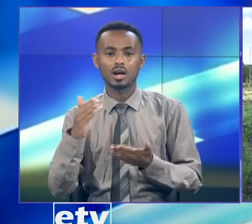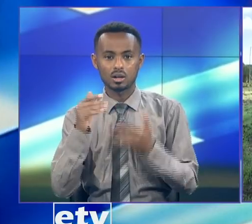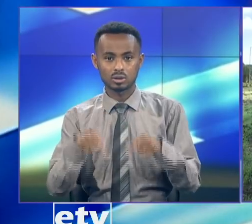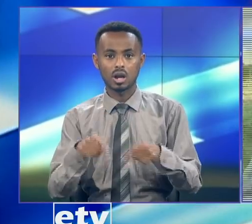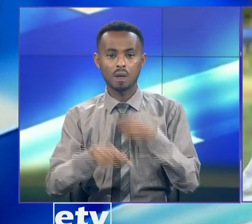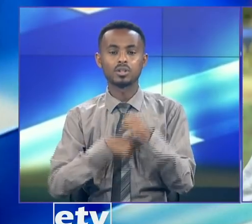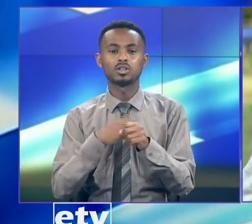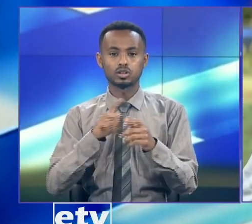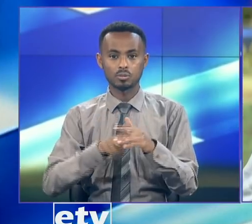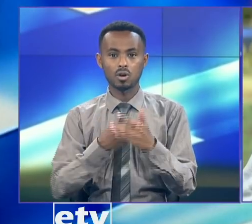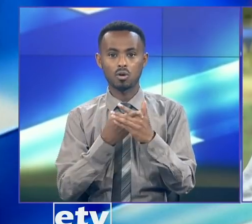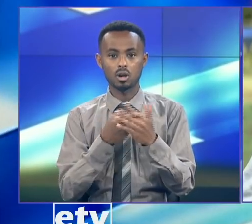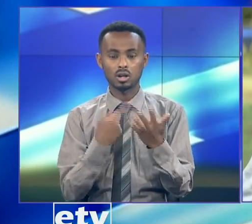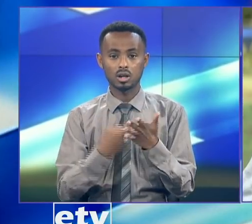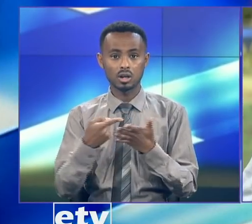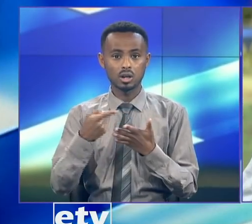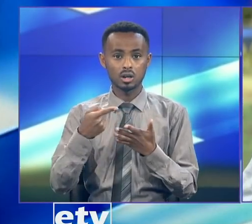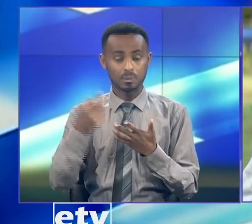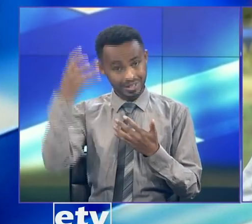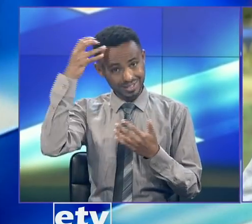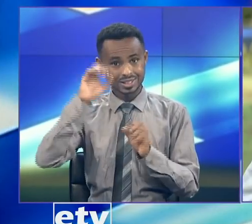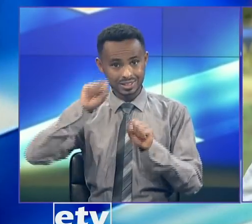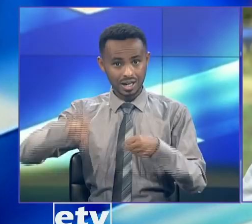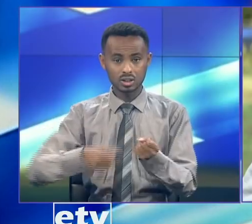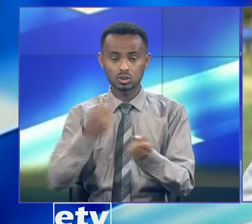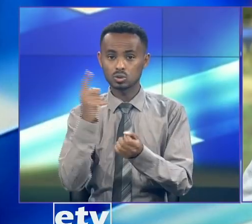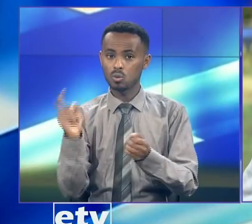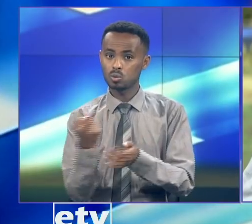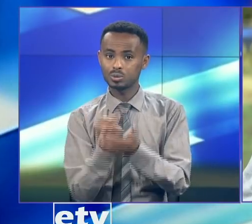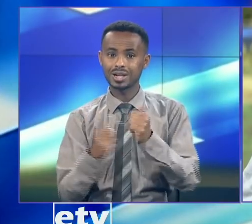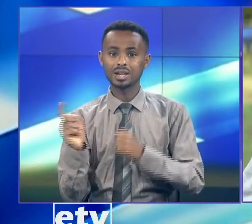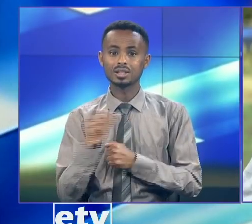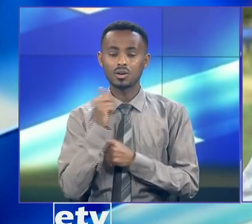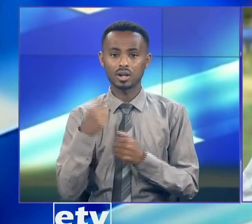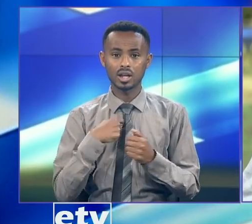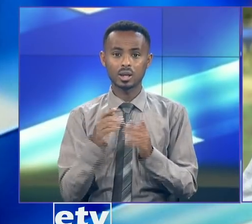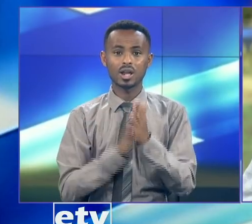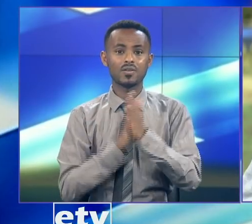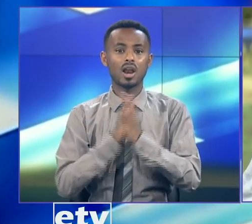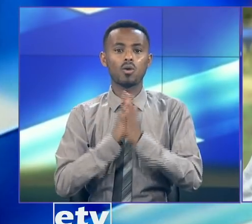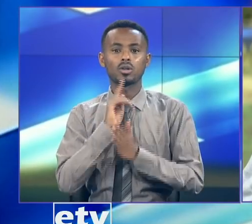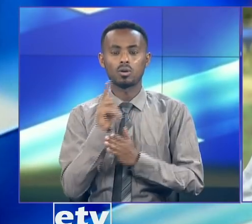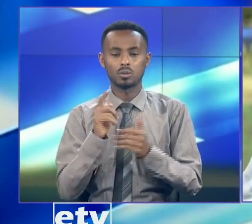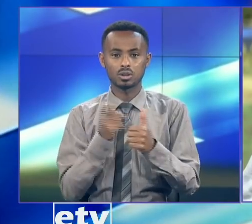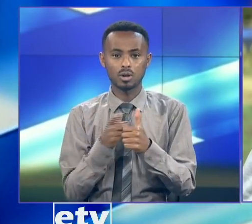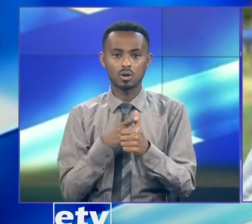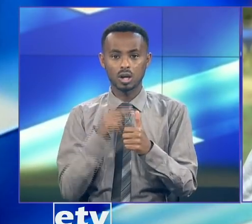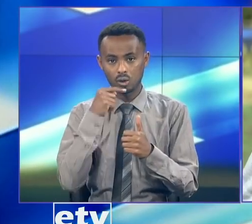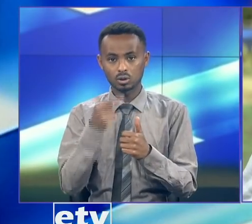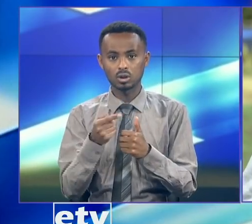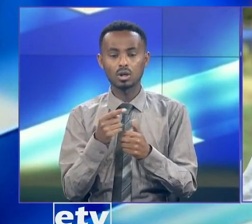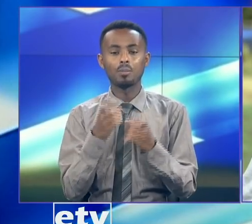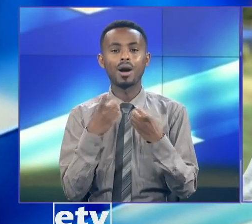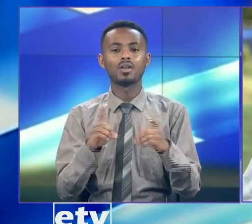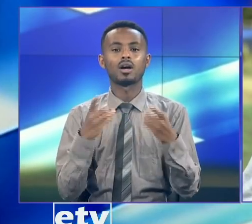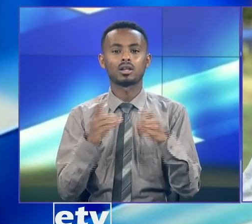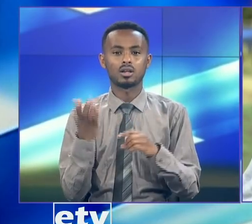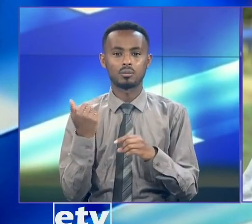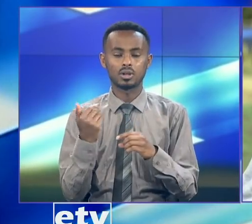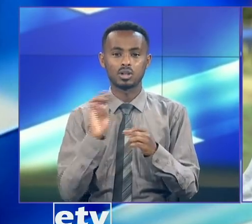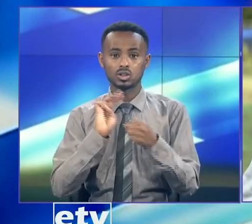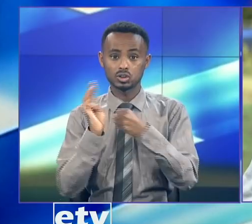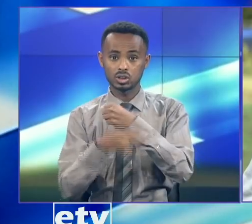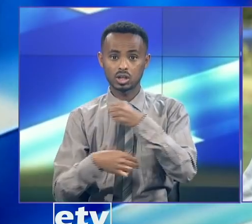ዘንድሮ ጀምረናል። የመንግስት ስትራቴጂ መሆኑ ብቻ ሳይሆን እኔ እንደ ፍላጎቴ ቢሆን መጀመሪያው ነው እንዳልኩ በአታክልት ነበር።